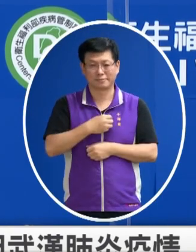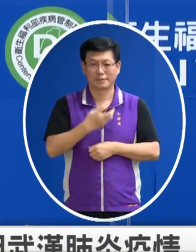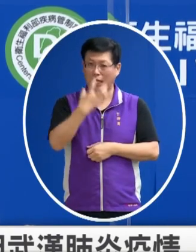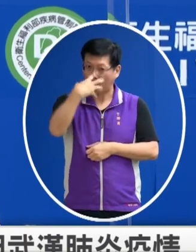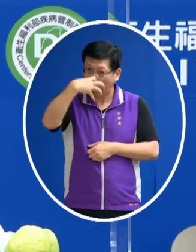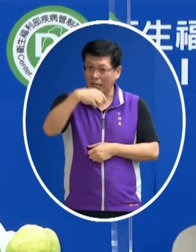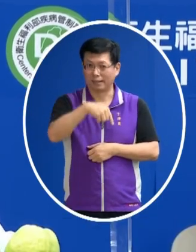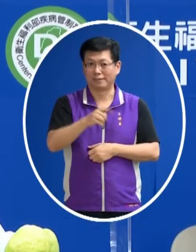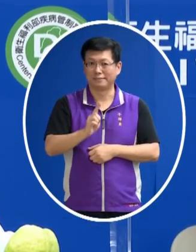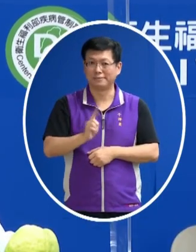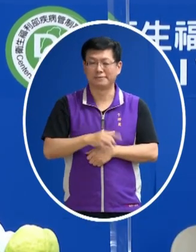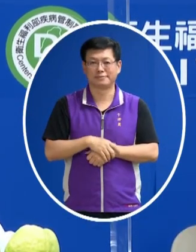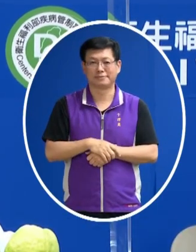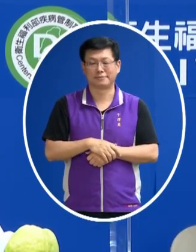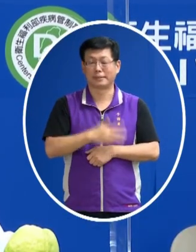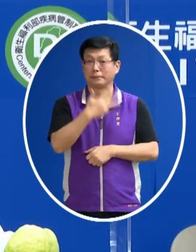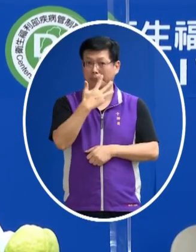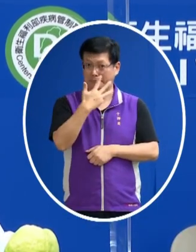嘛哈，